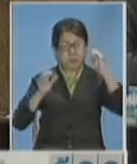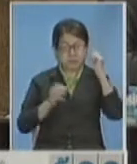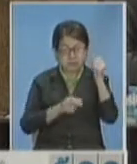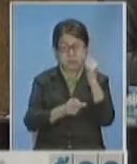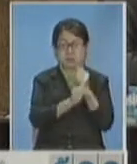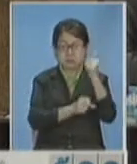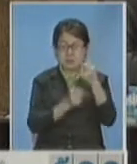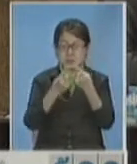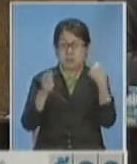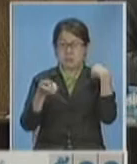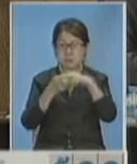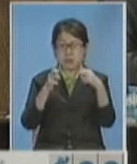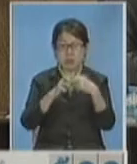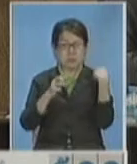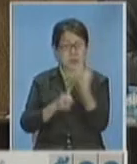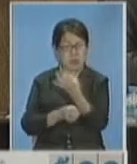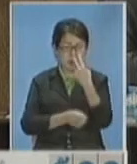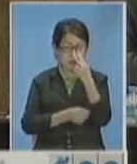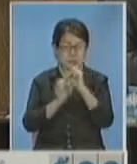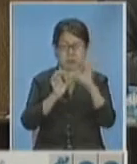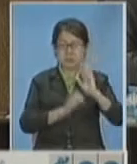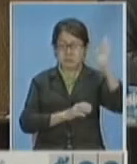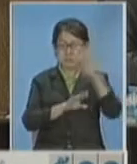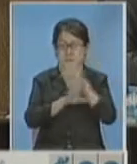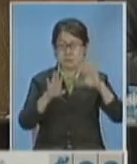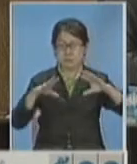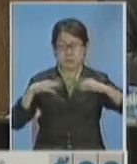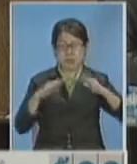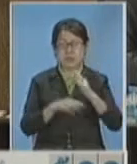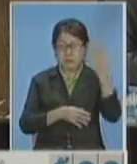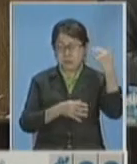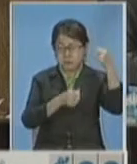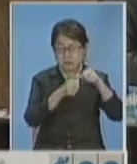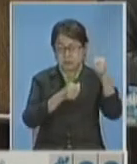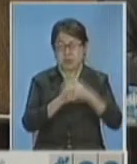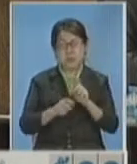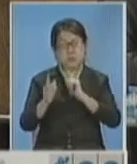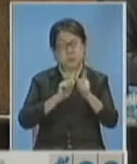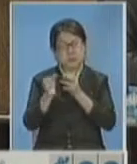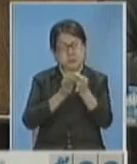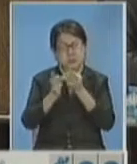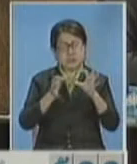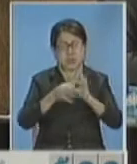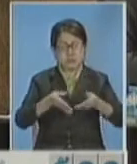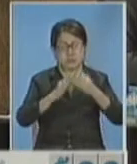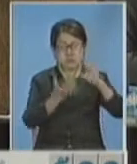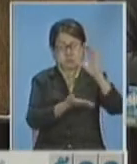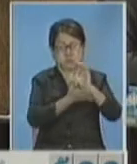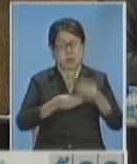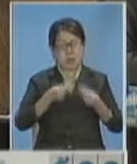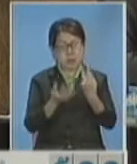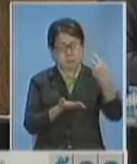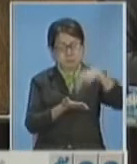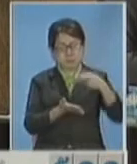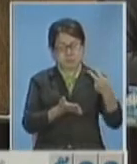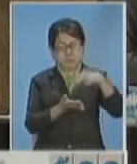แต่ถ้ามีปัญหาก็ขอทักท้วงเมื่อปีที่แล้วถ้าใครจำได้เราพูดกันมากเรื่องของกองทุนตั้งตัวได้นะคะบอกว่าอยากจะให้เป็น